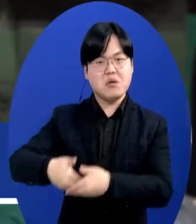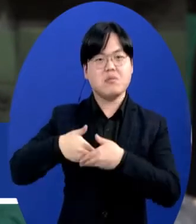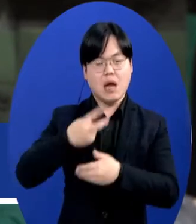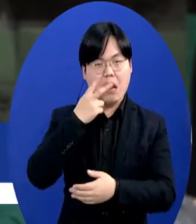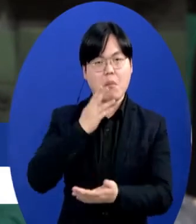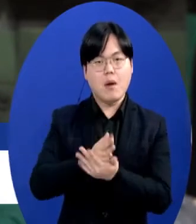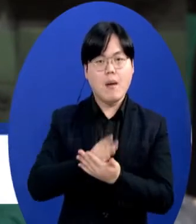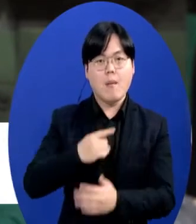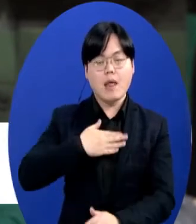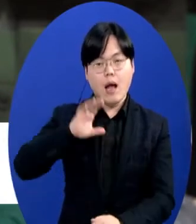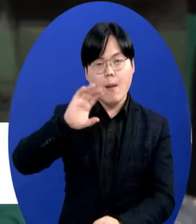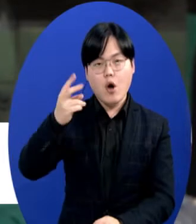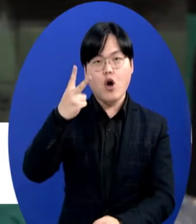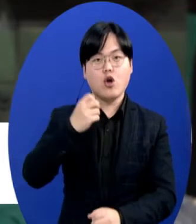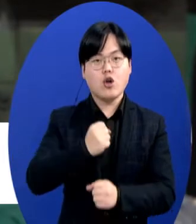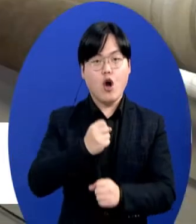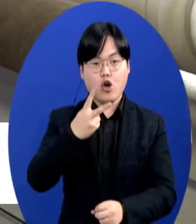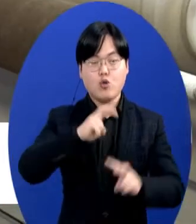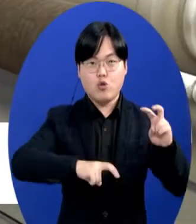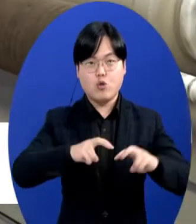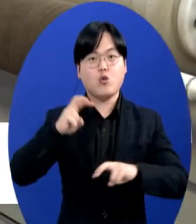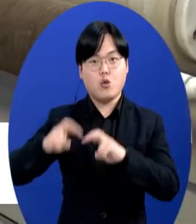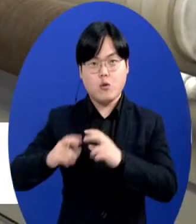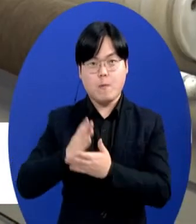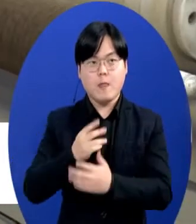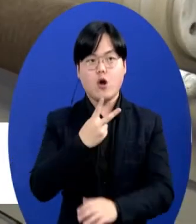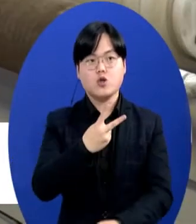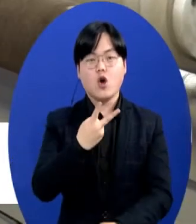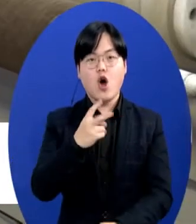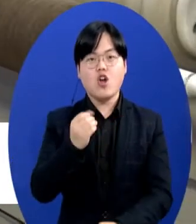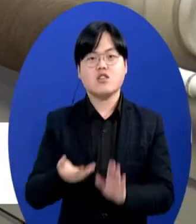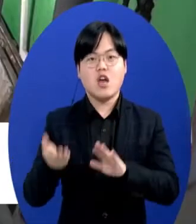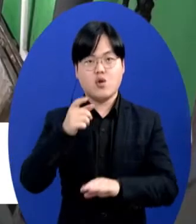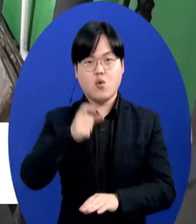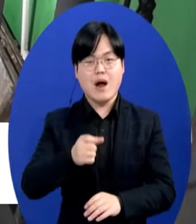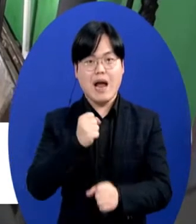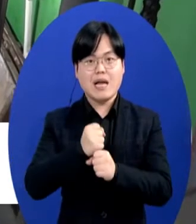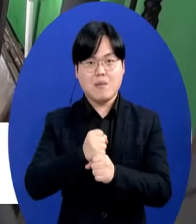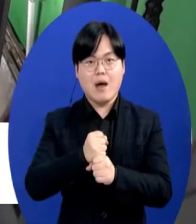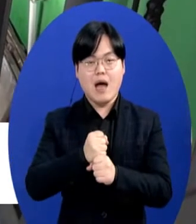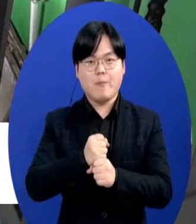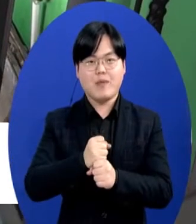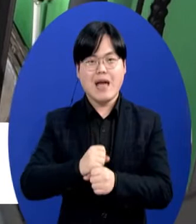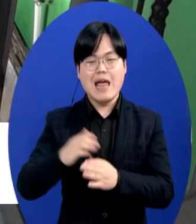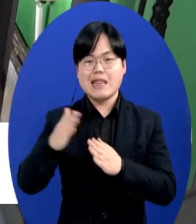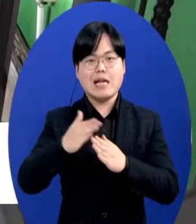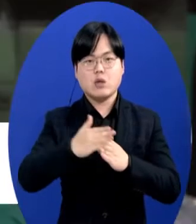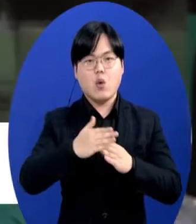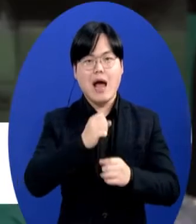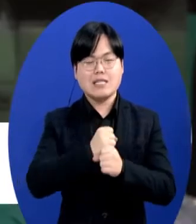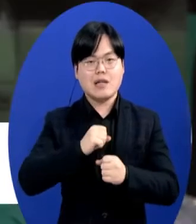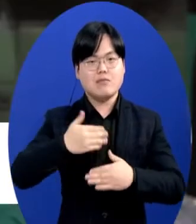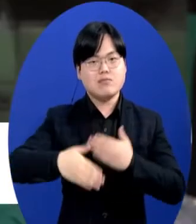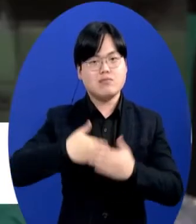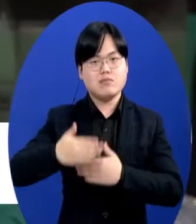манай компанид одоо хоёр үйлдвэрт маань нийтдээ 220 хүн ажилладаг. Энэ 220 хүн бол тасралтгүй ажиллаар хангагддаг. Ямар ч